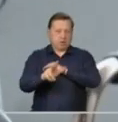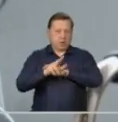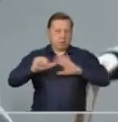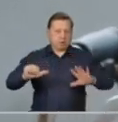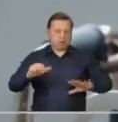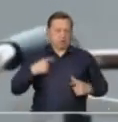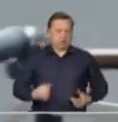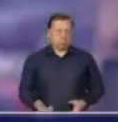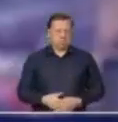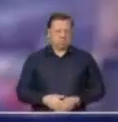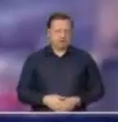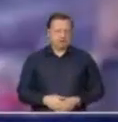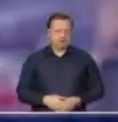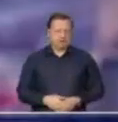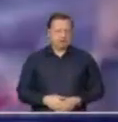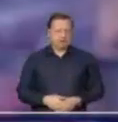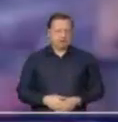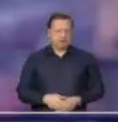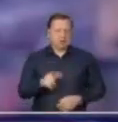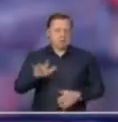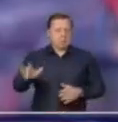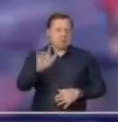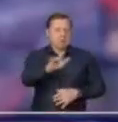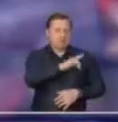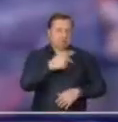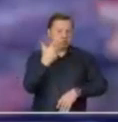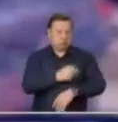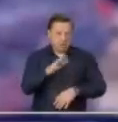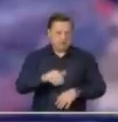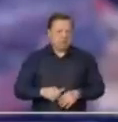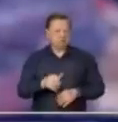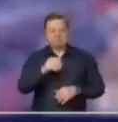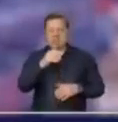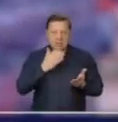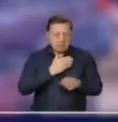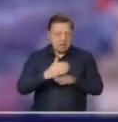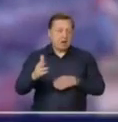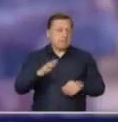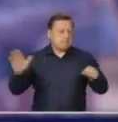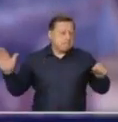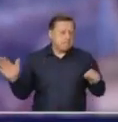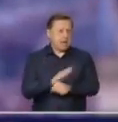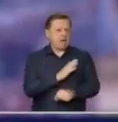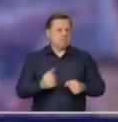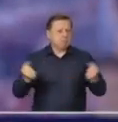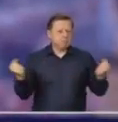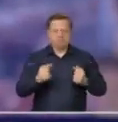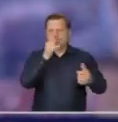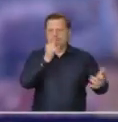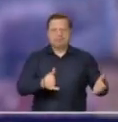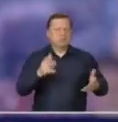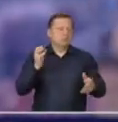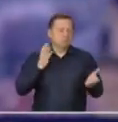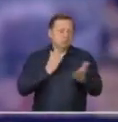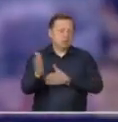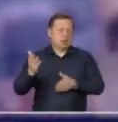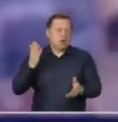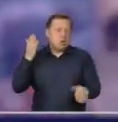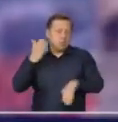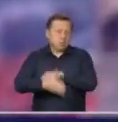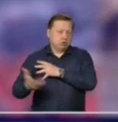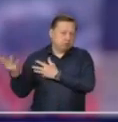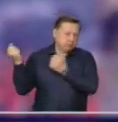osób. Punkty szczepień w Polsce nadal nie są w stanie wykorzystać w pełni swojego potencjału. Powodem są opóźnienia w dostawie